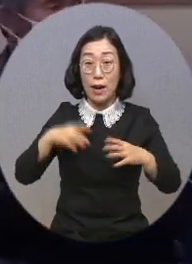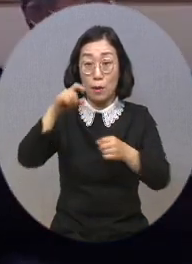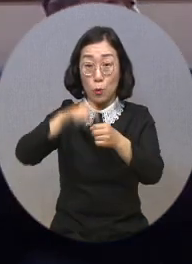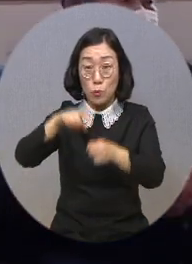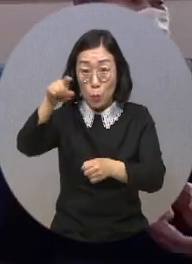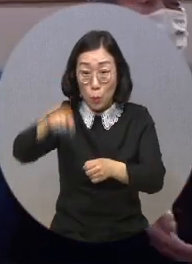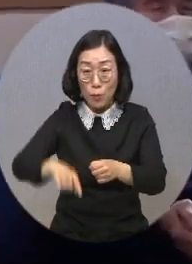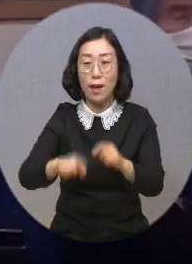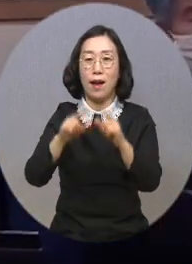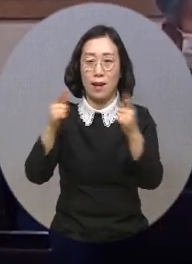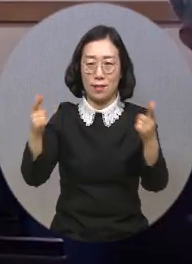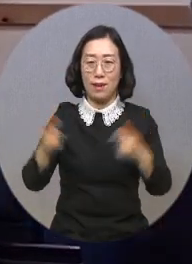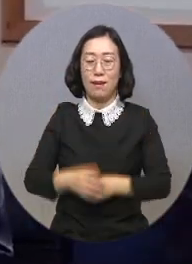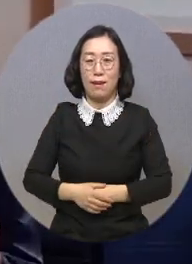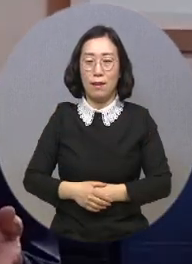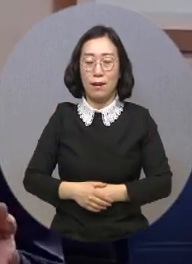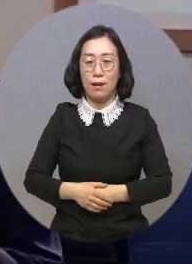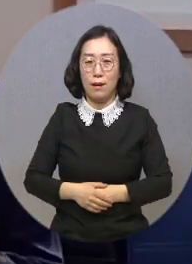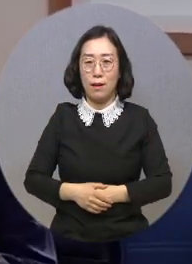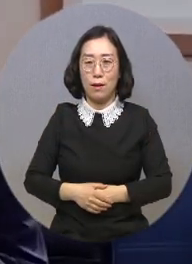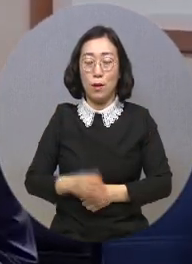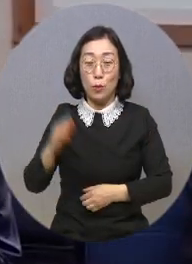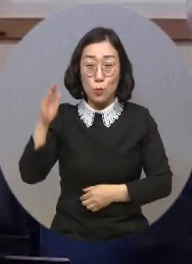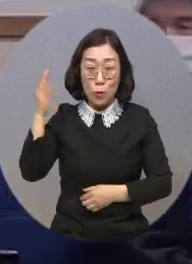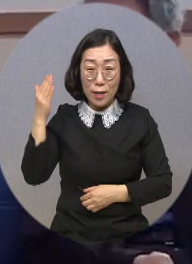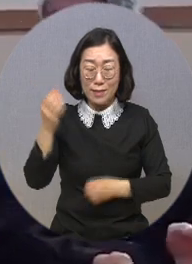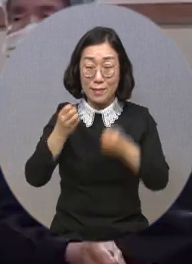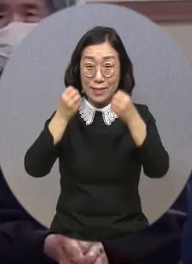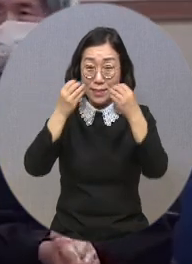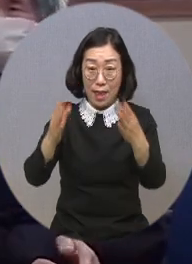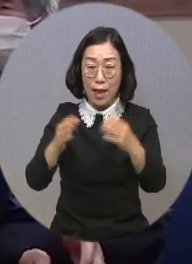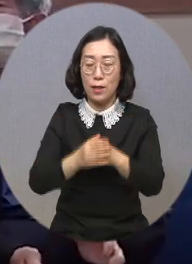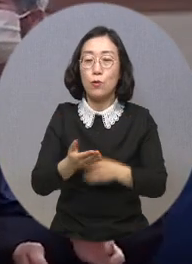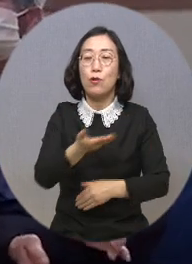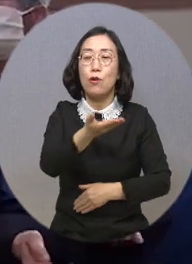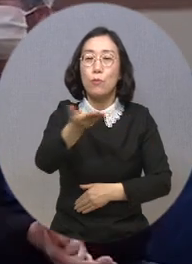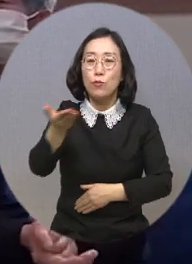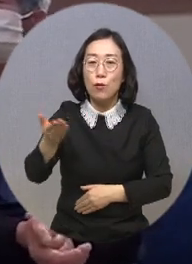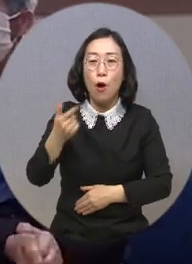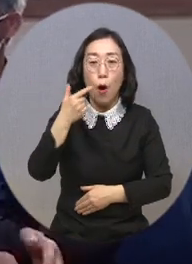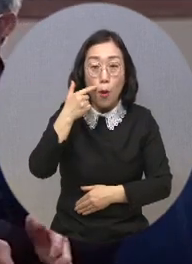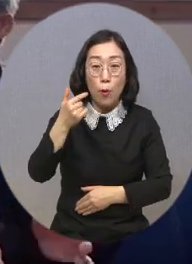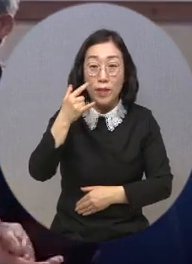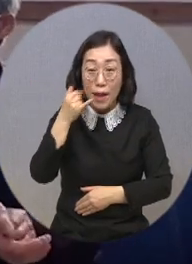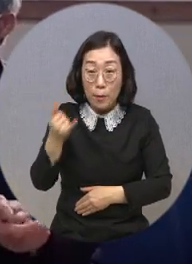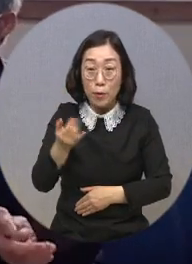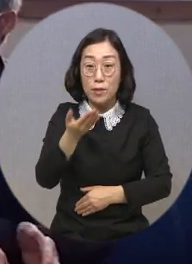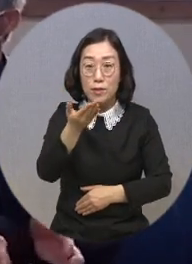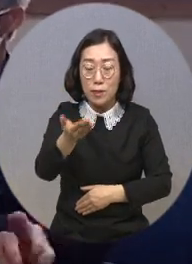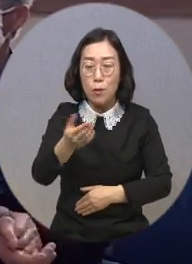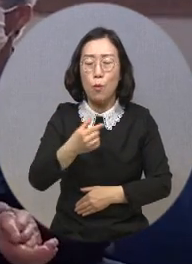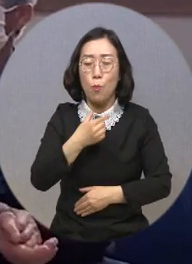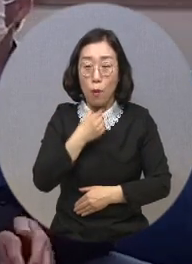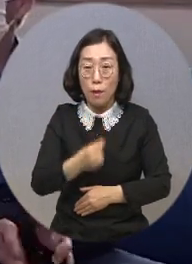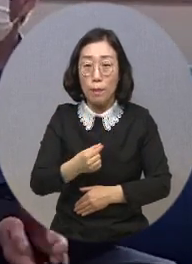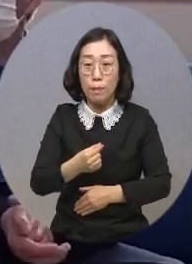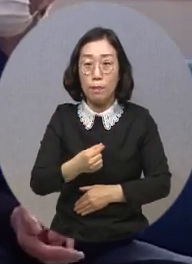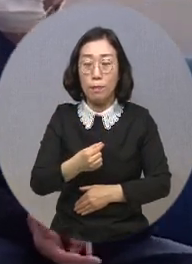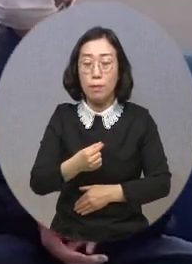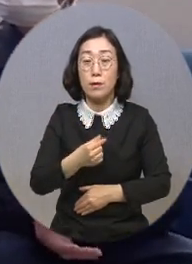요즘 최근에 유행한 뚜루트를 부르기보다는 어머님들, 아버님들의 가슴 속에 깊이 들어갈 수 있는 노래를 불러드리는 게